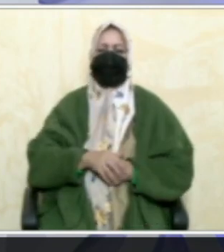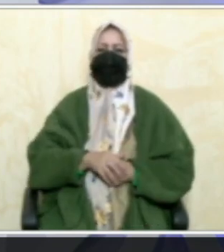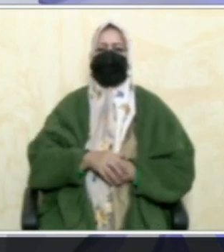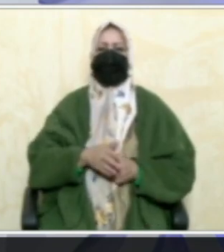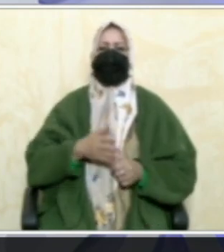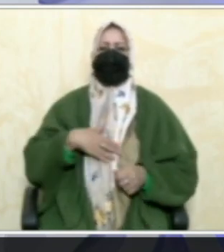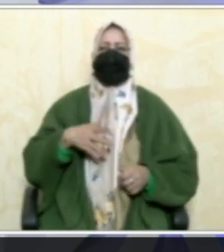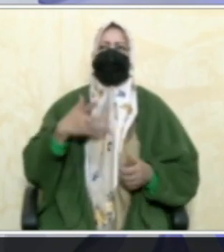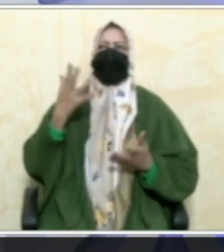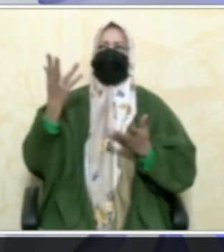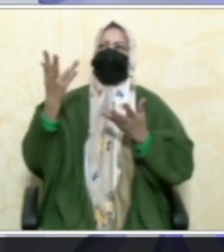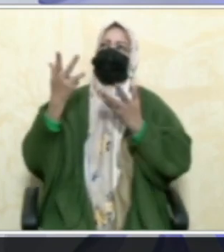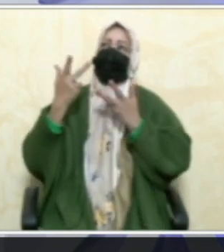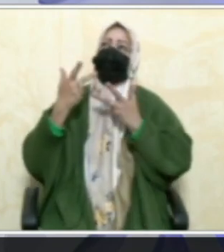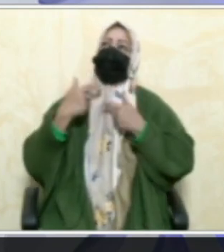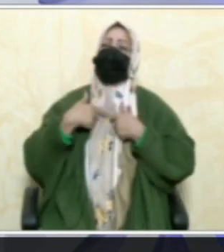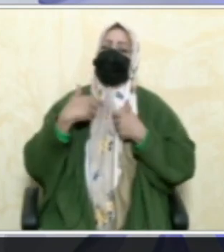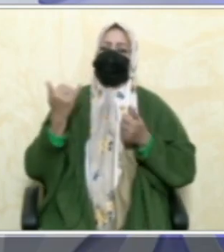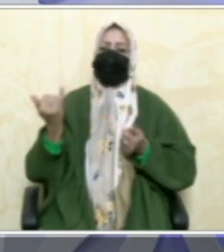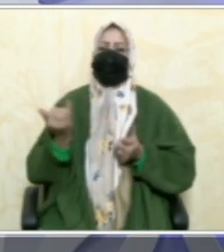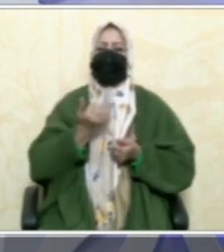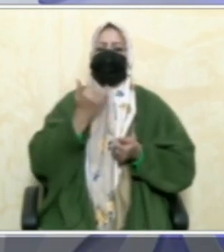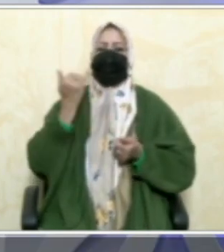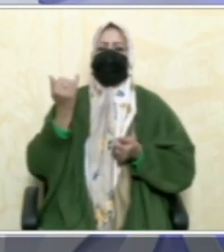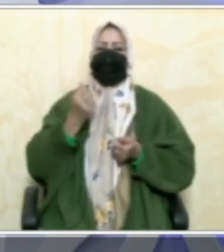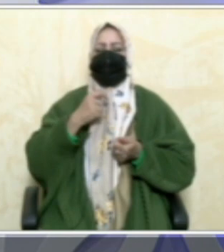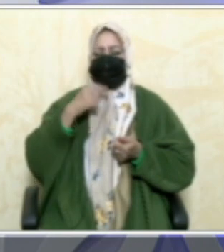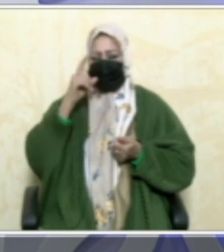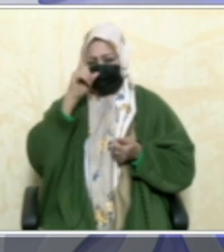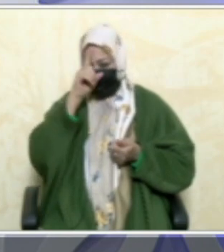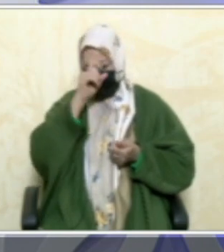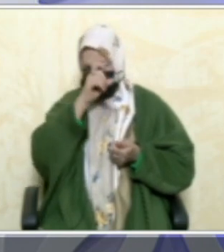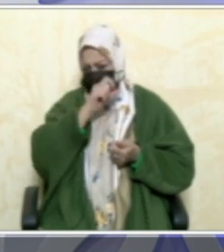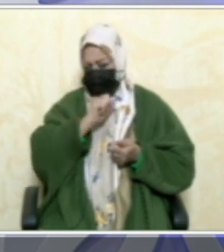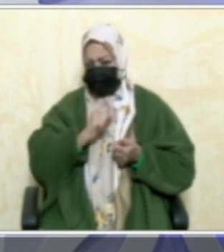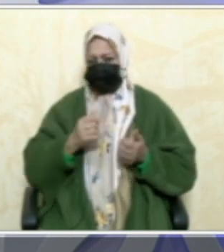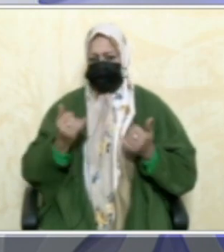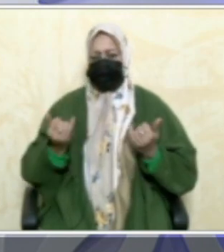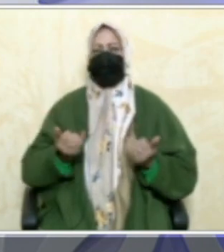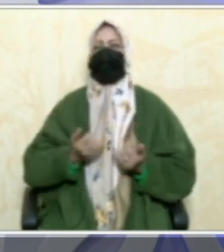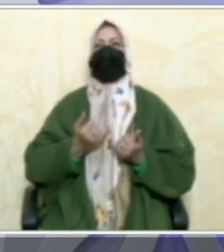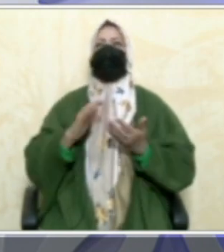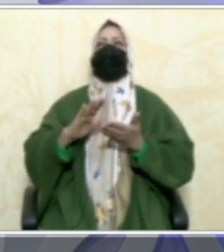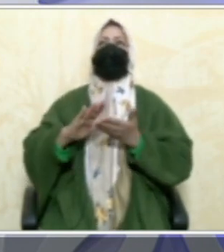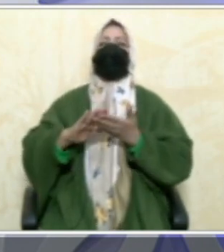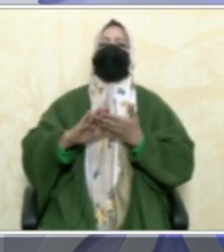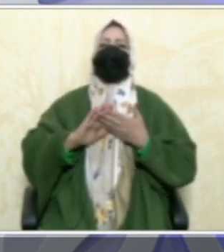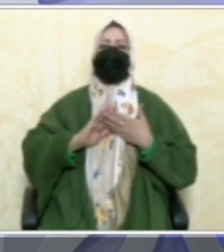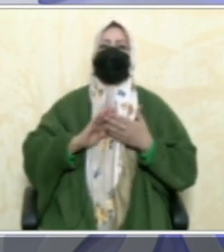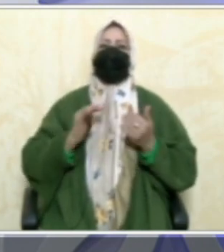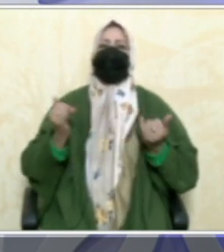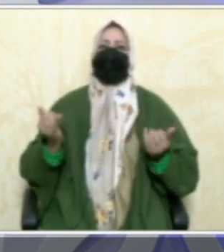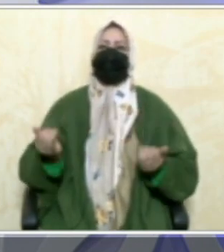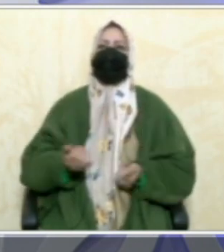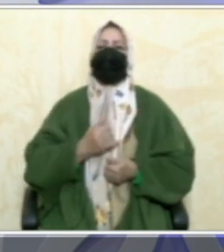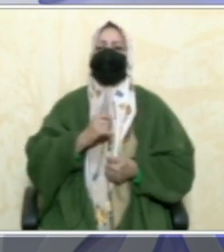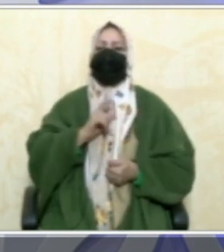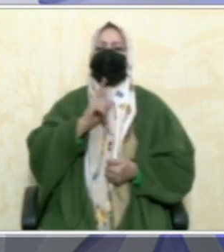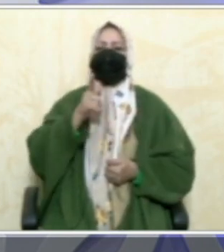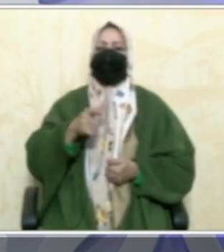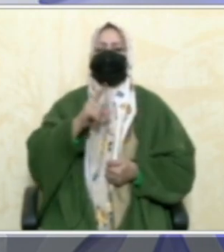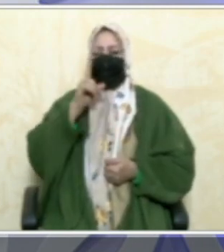سهلا، وإن أنت شئت جعلت الصعب سهلا. اللهم سهل علينا كل أمر عسير برحمتك يا أرحم